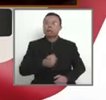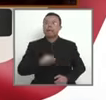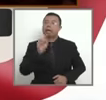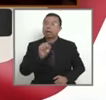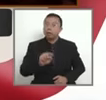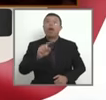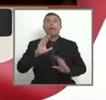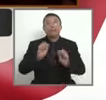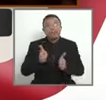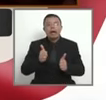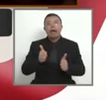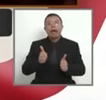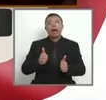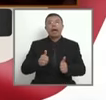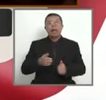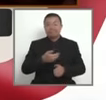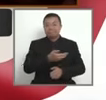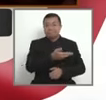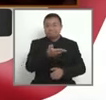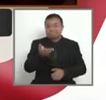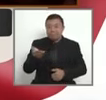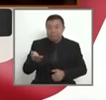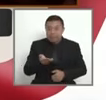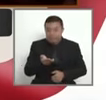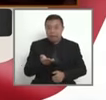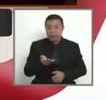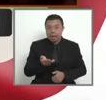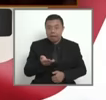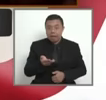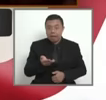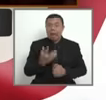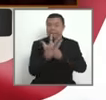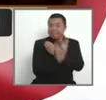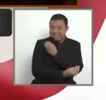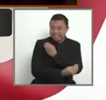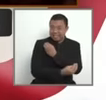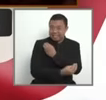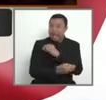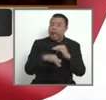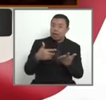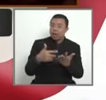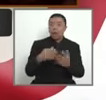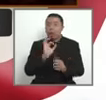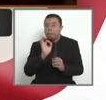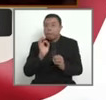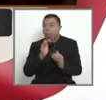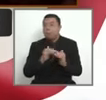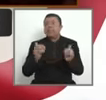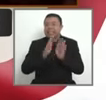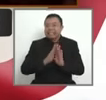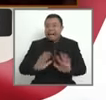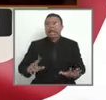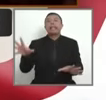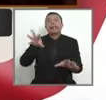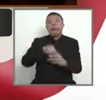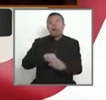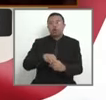ee anak buahnya gitu loh jadi ketika seorang presiden sudah sampai mengambil porsi anak buahnya dipertanyakan ini Bansos ini tujuannya apa